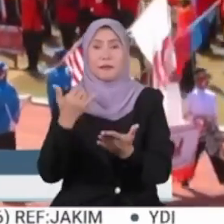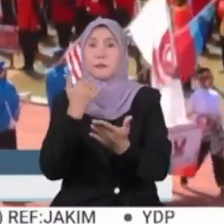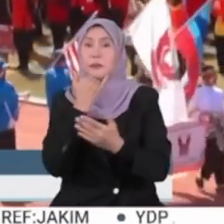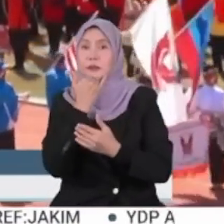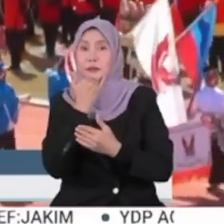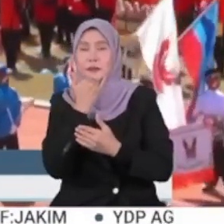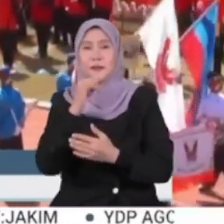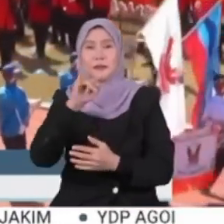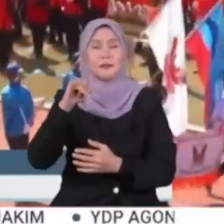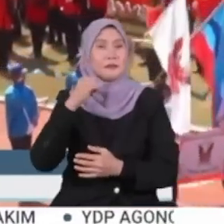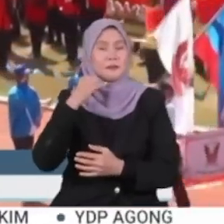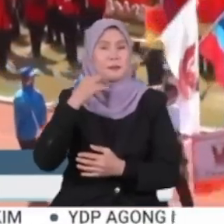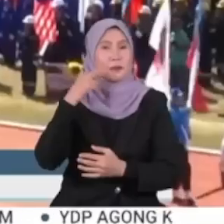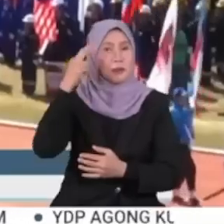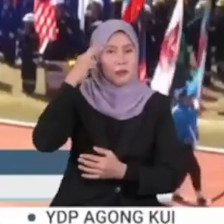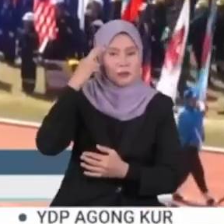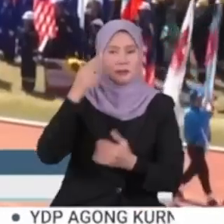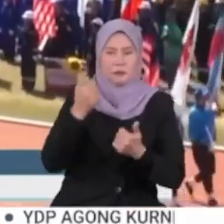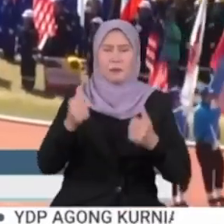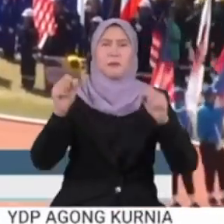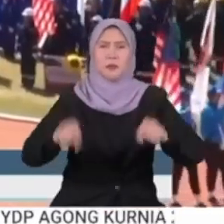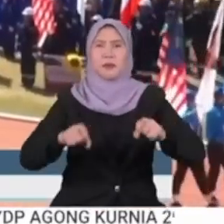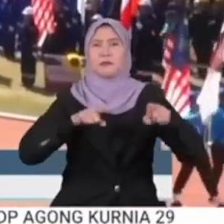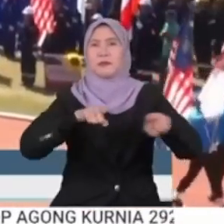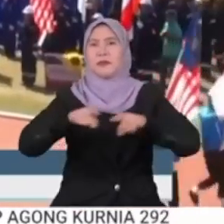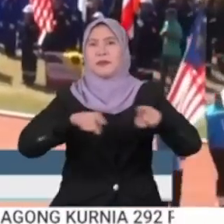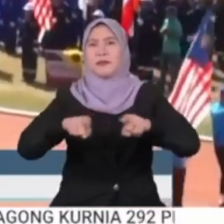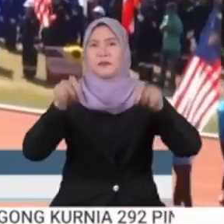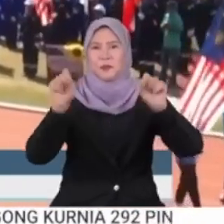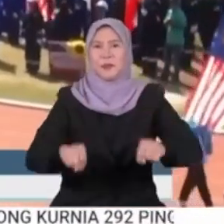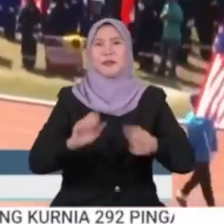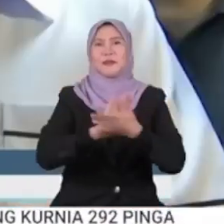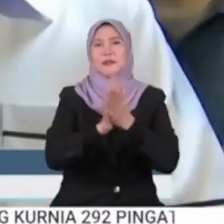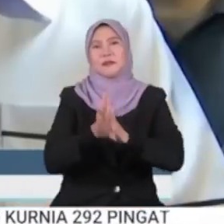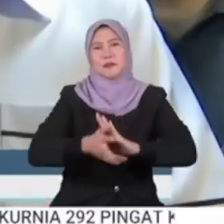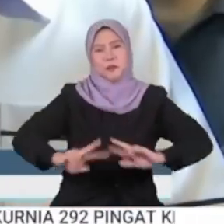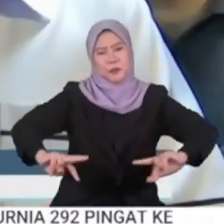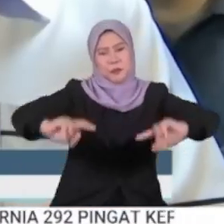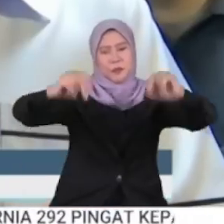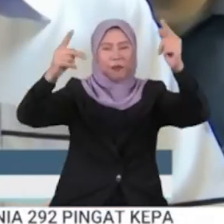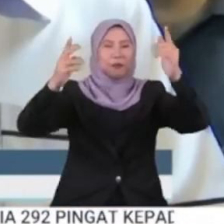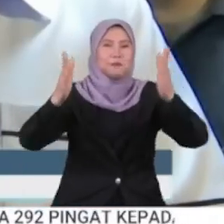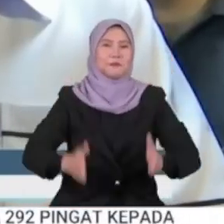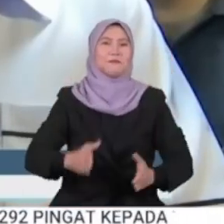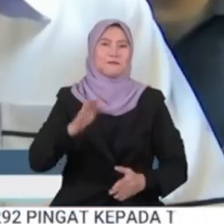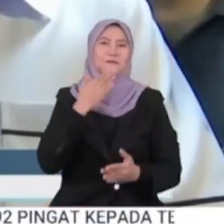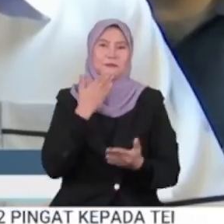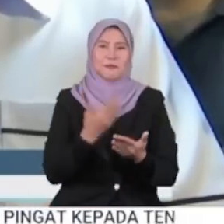juvana juga mampu bersaing secara sehat dan menjadi insan berguna.